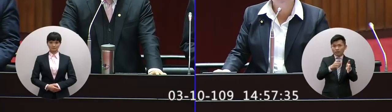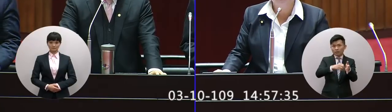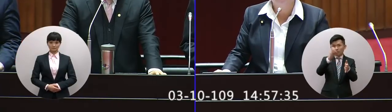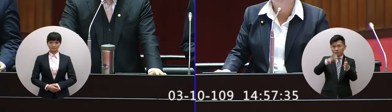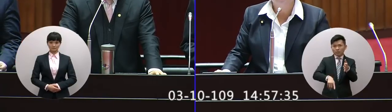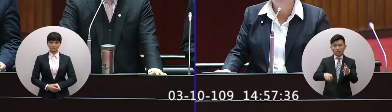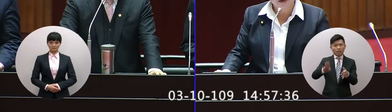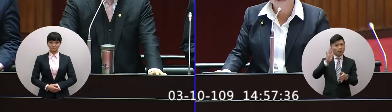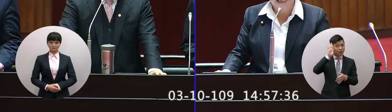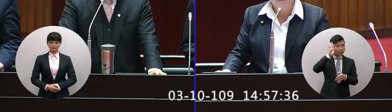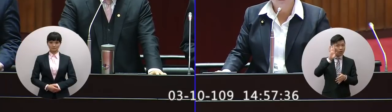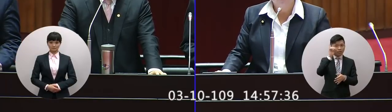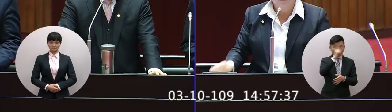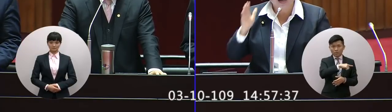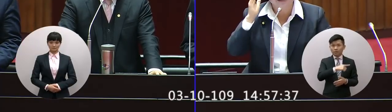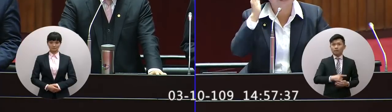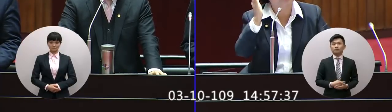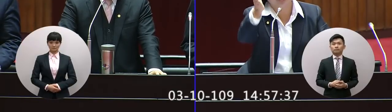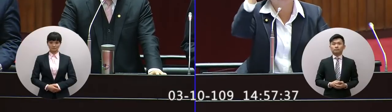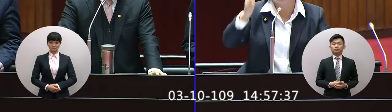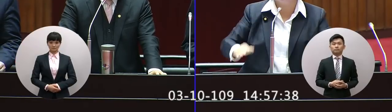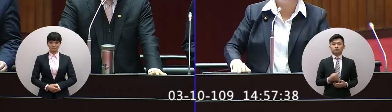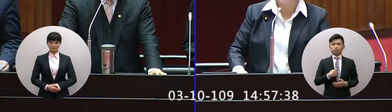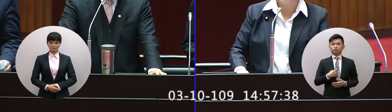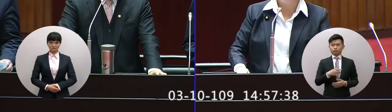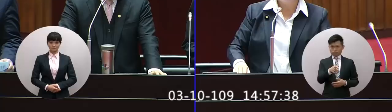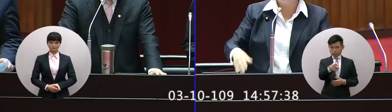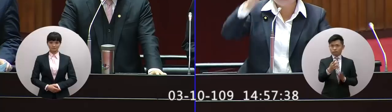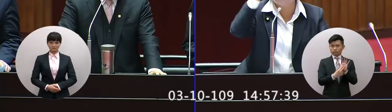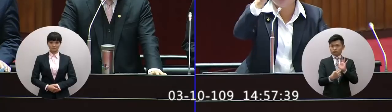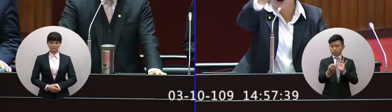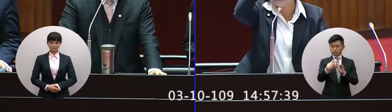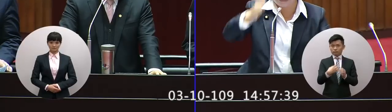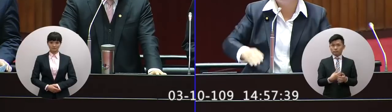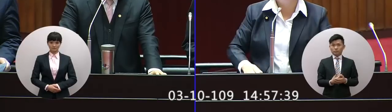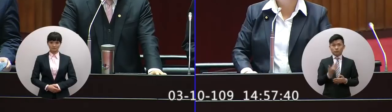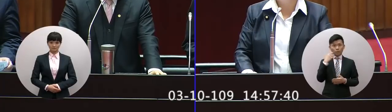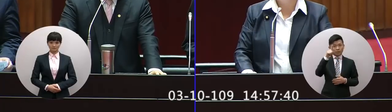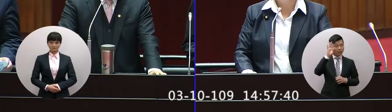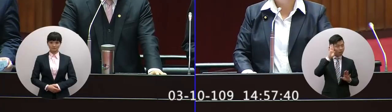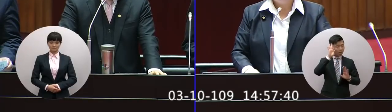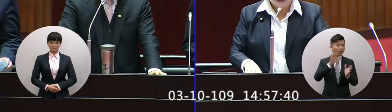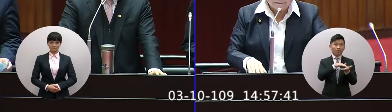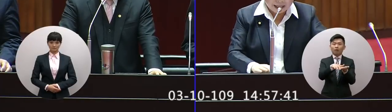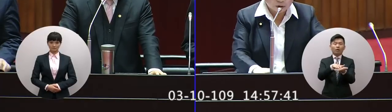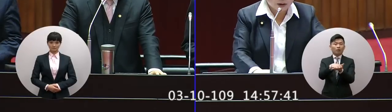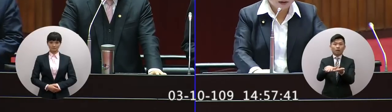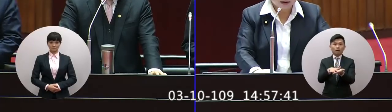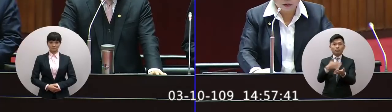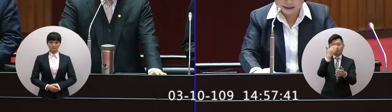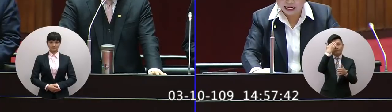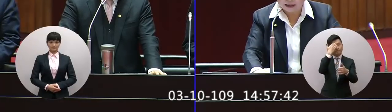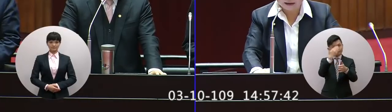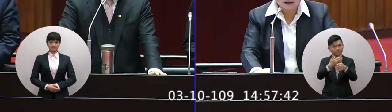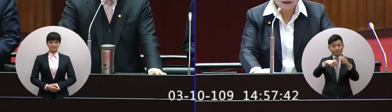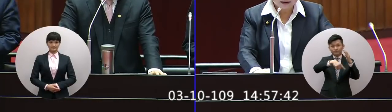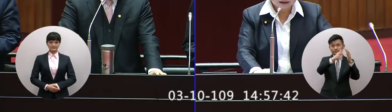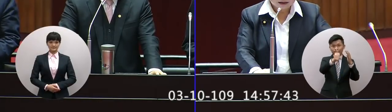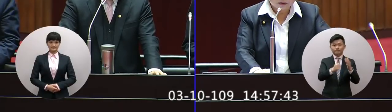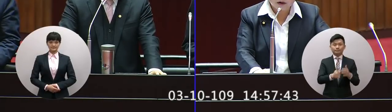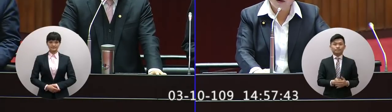怎么可以如此？院长，我要给你说明清楚，竟然这么乱搞。所以拜托院